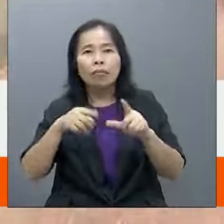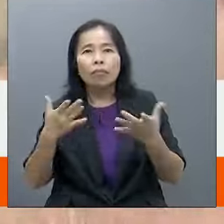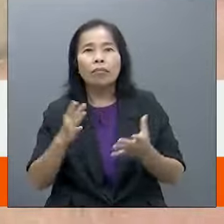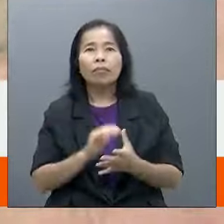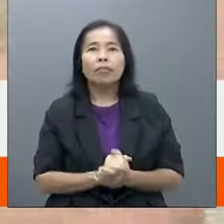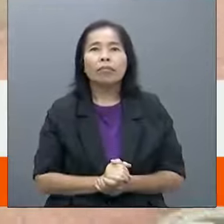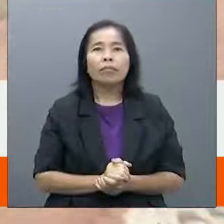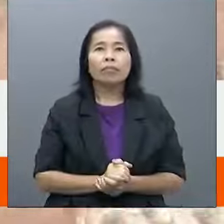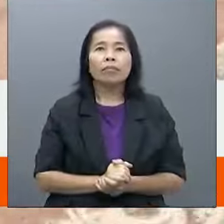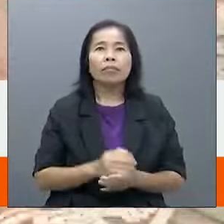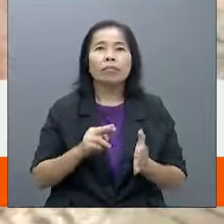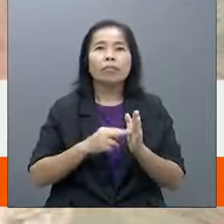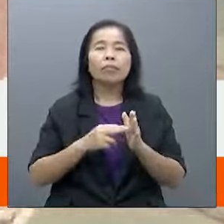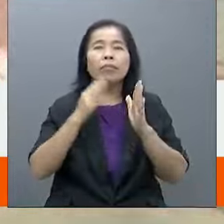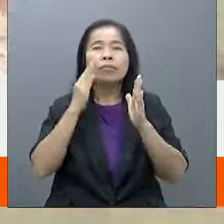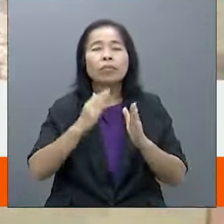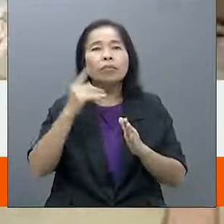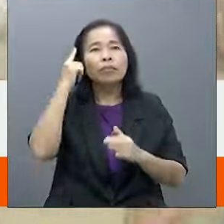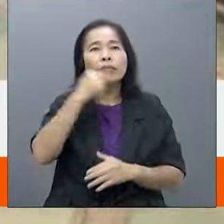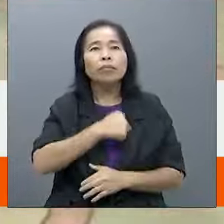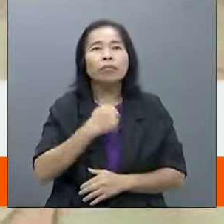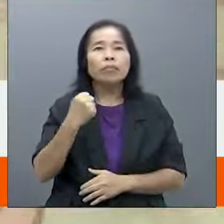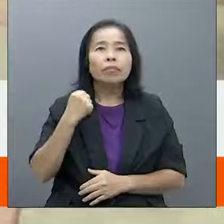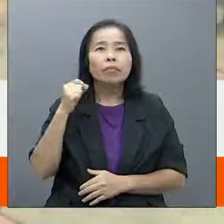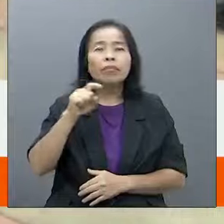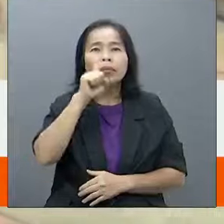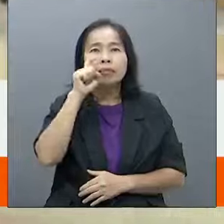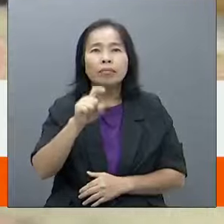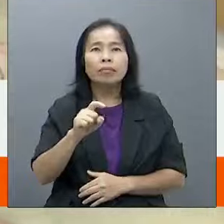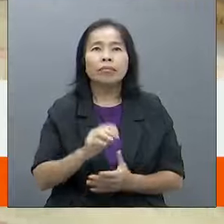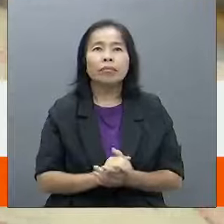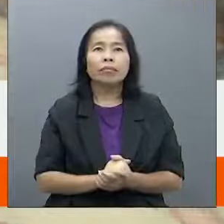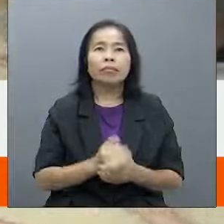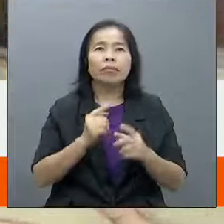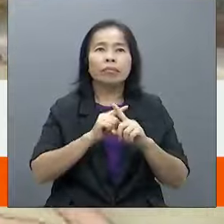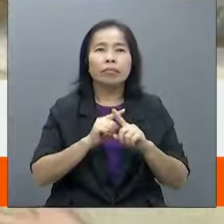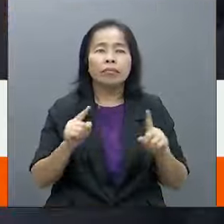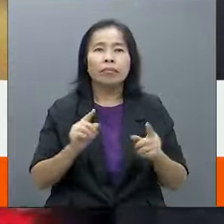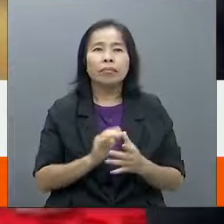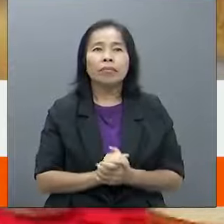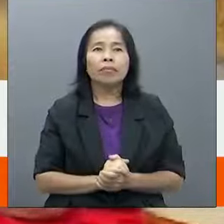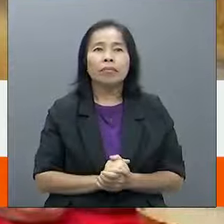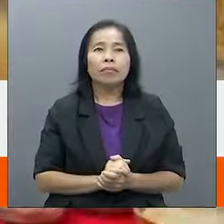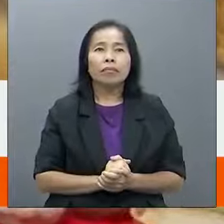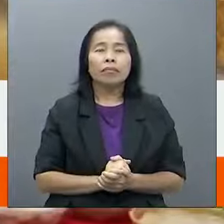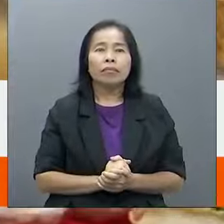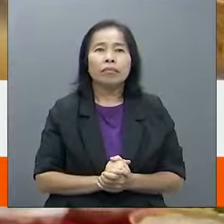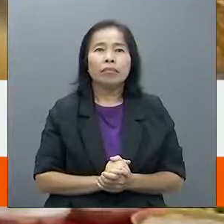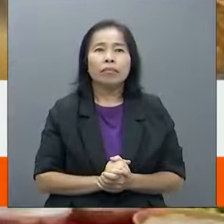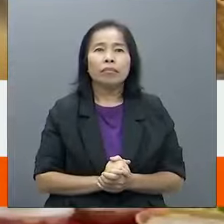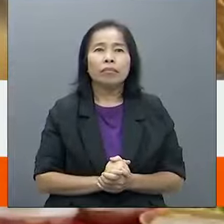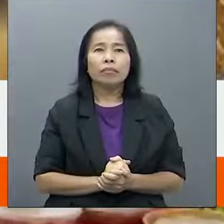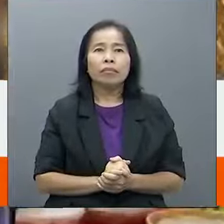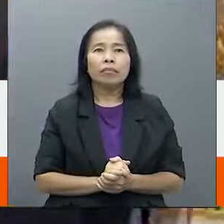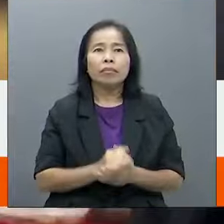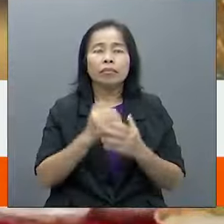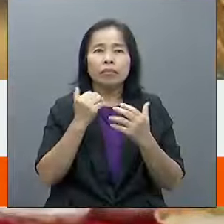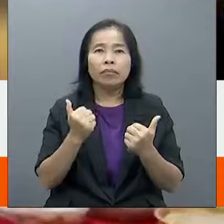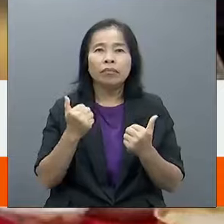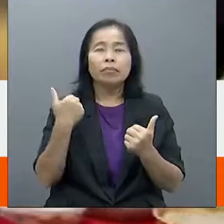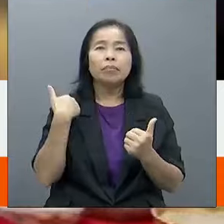ความเชื่อมั่นกลับคืนมามันก็ต้องแลกด้วยผลงานทีนี้เราก็อย่างที่ทราบนะเรื่องความเป็นรัฐบาลผสมซึ่งไม่ได้มีอำนาจเต็มส